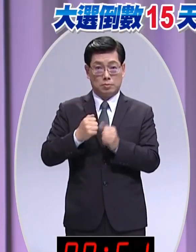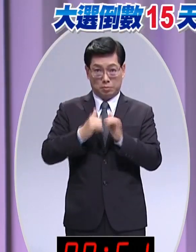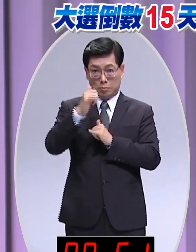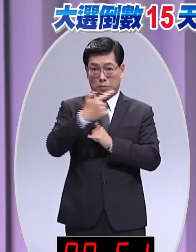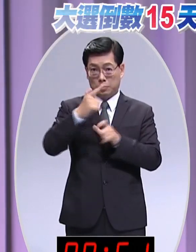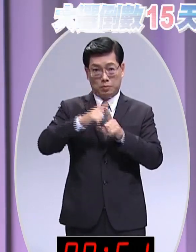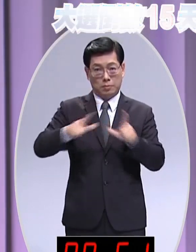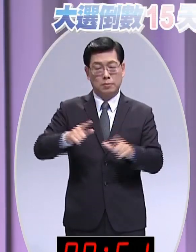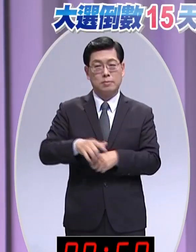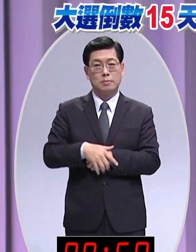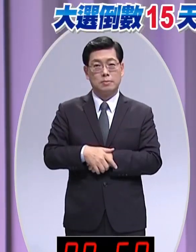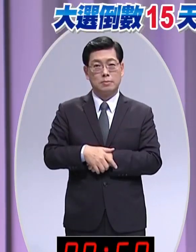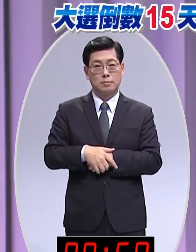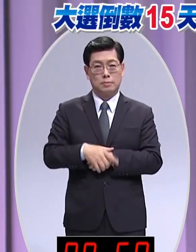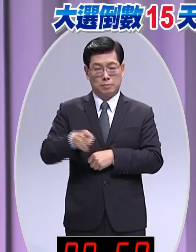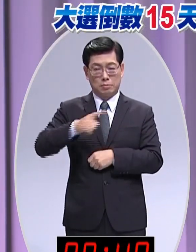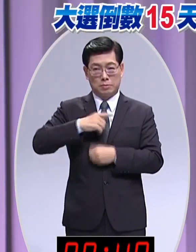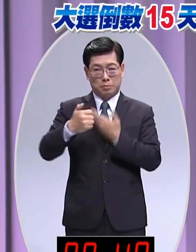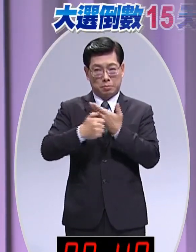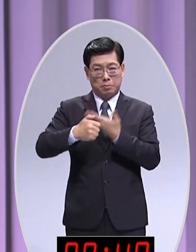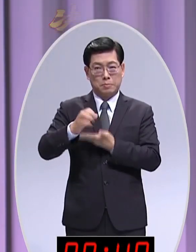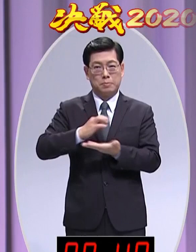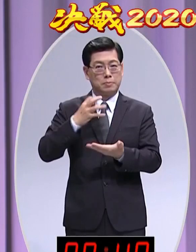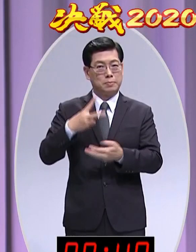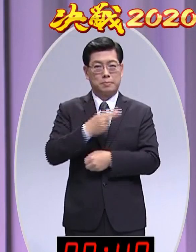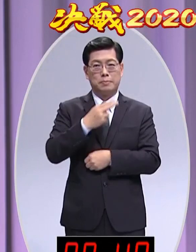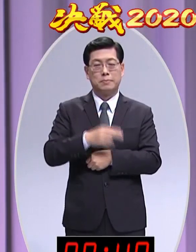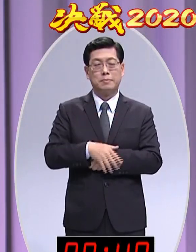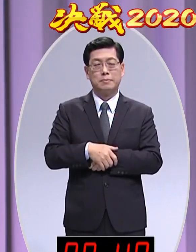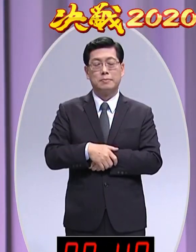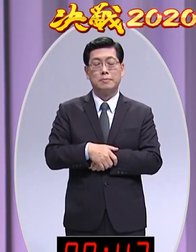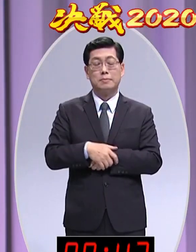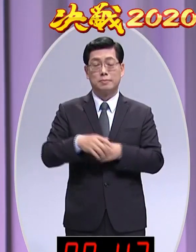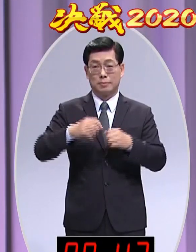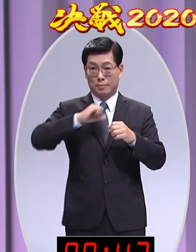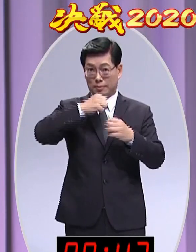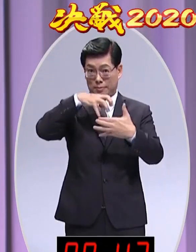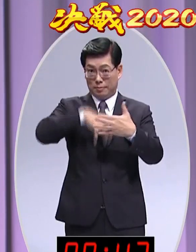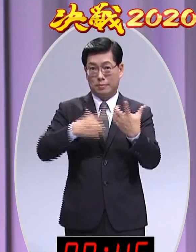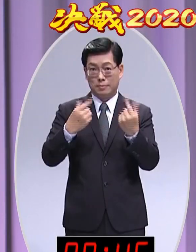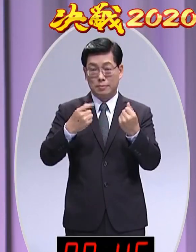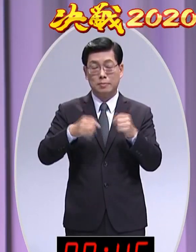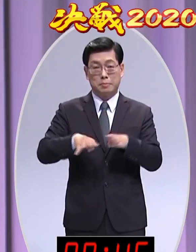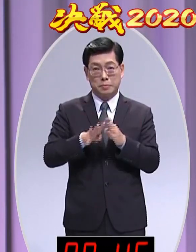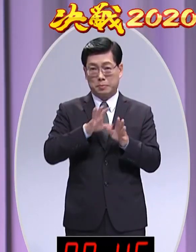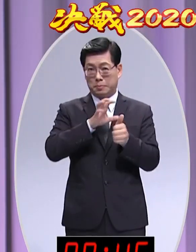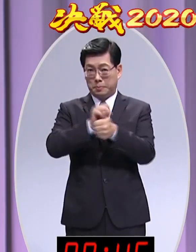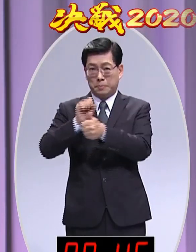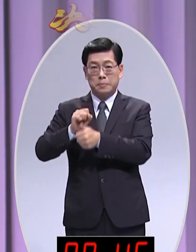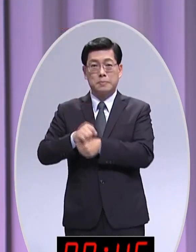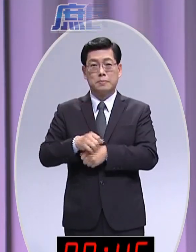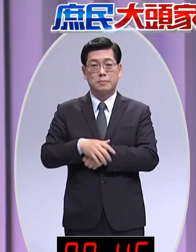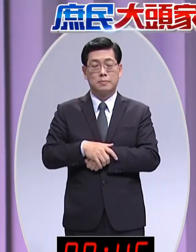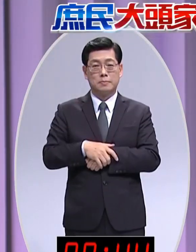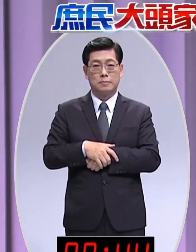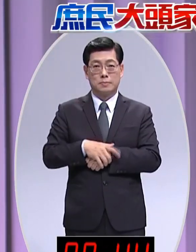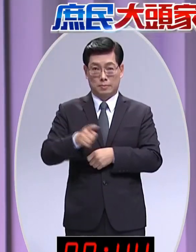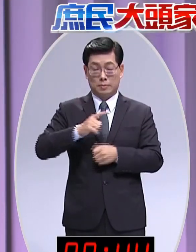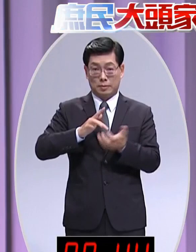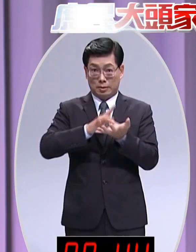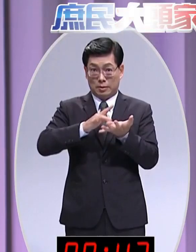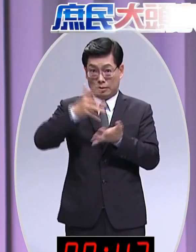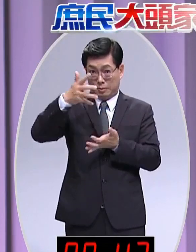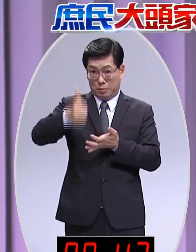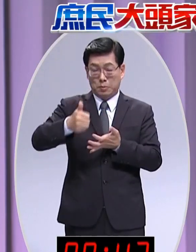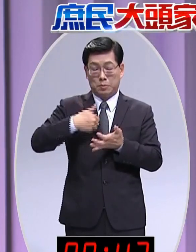大的一招这个毒品案。在国内，我们也展开了弃毒的行动，逮捕药头，